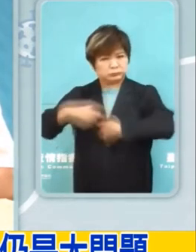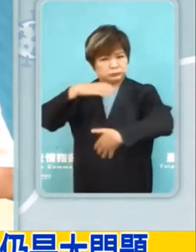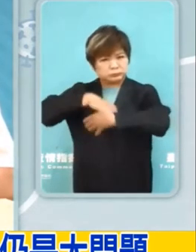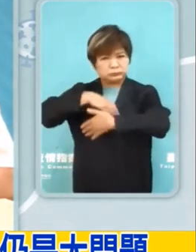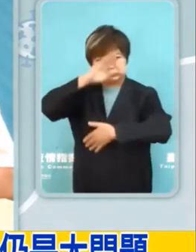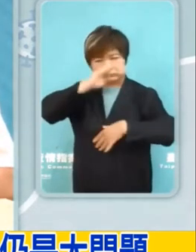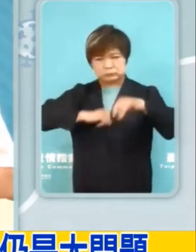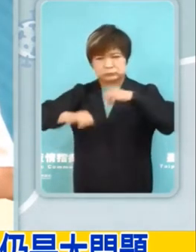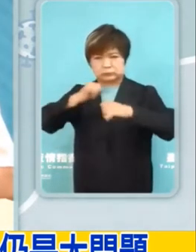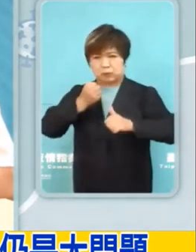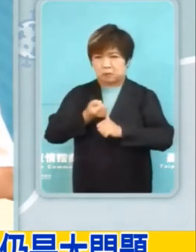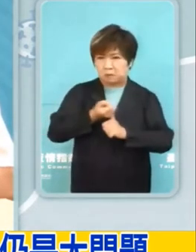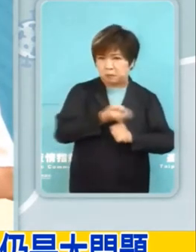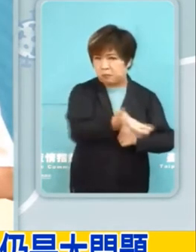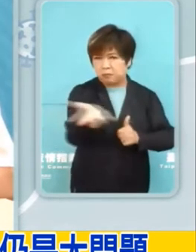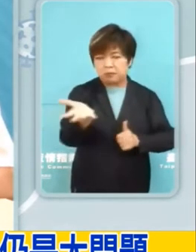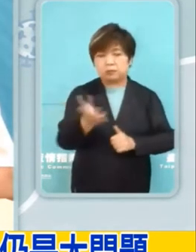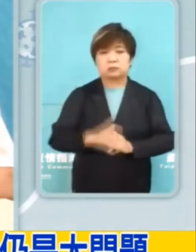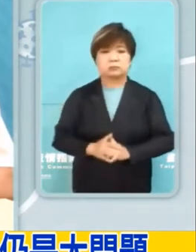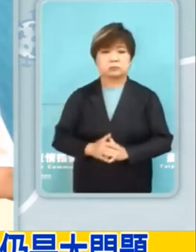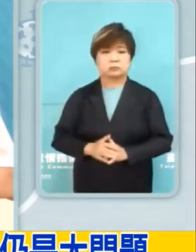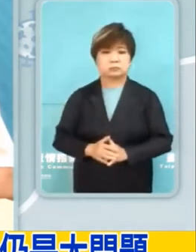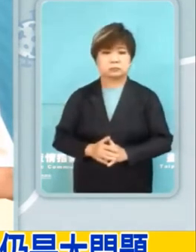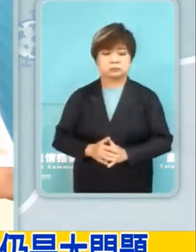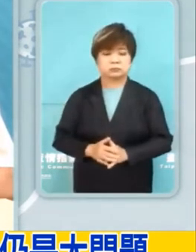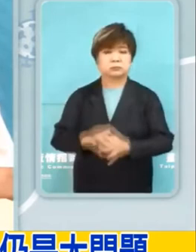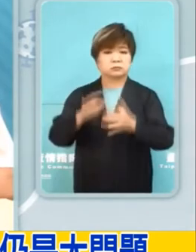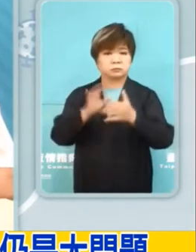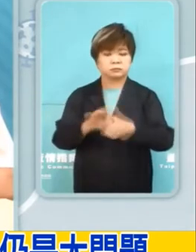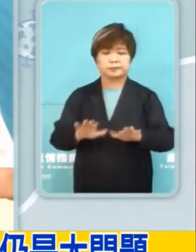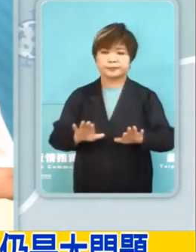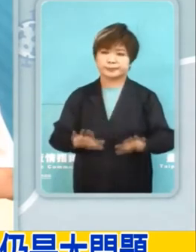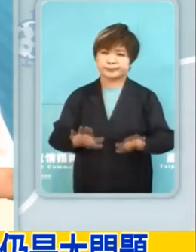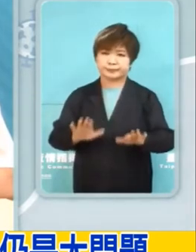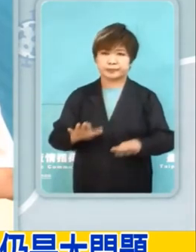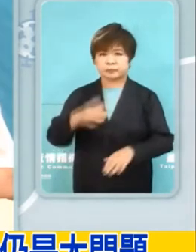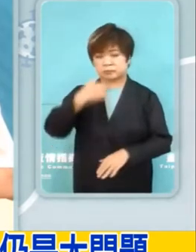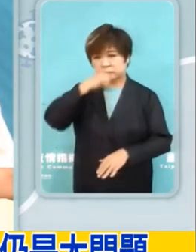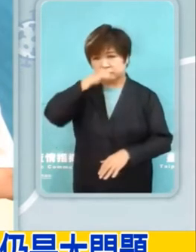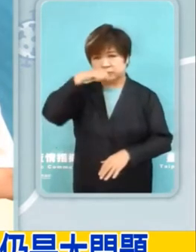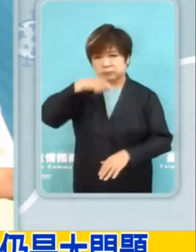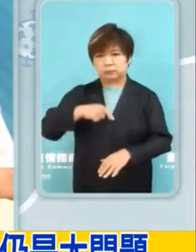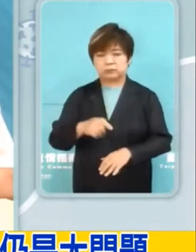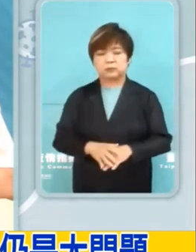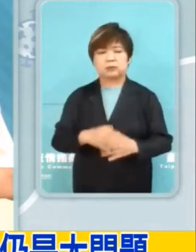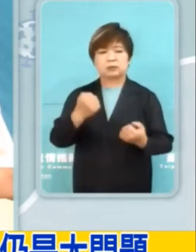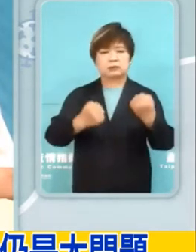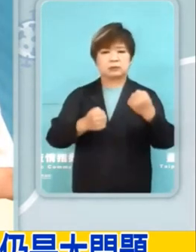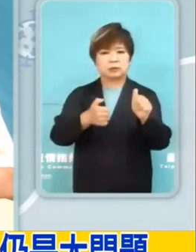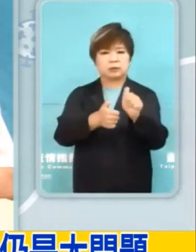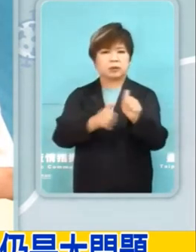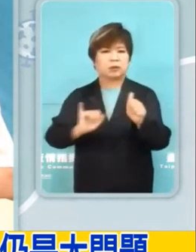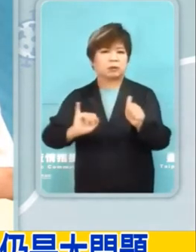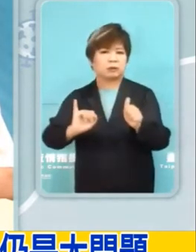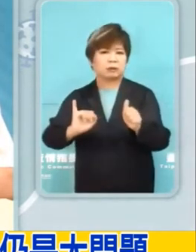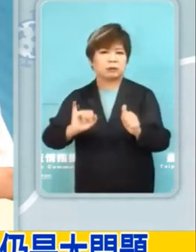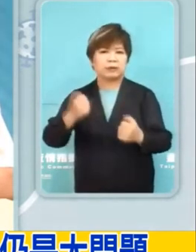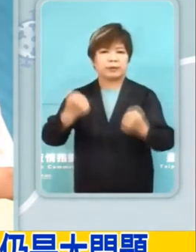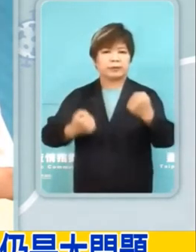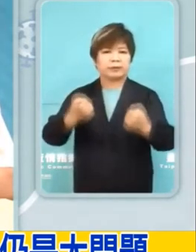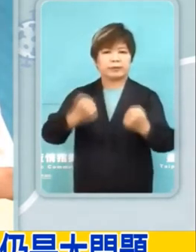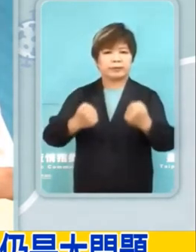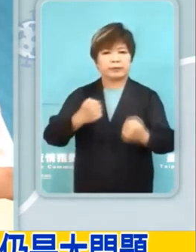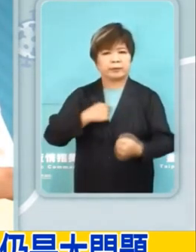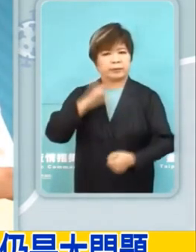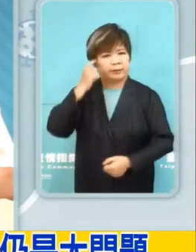染这个社区。所以我们这一次这个本国籍的户籍师这个案例呢，坦白讲，后来